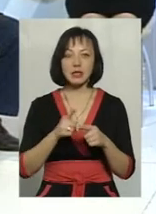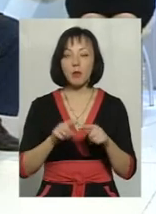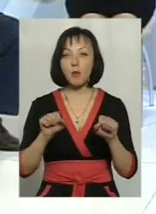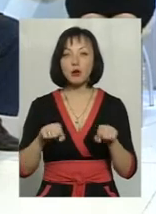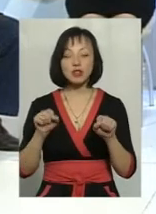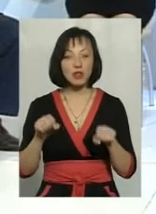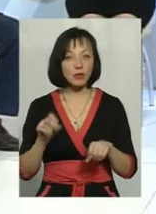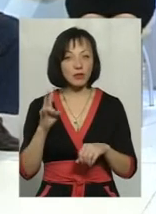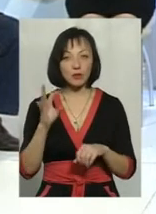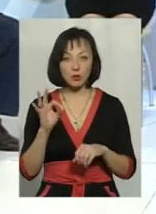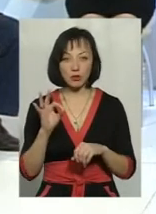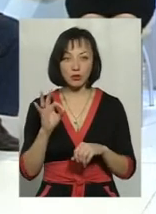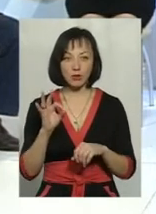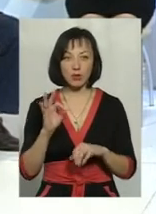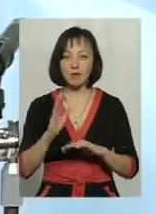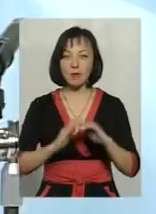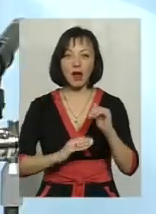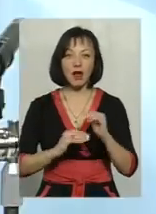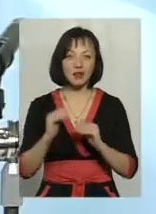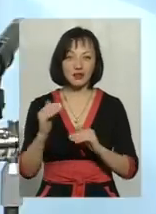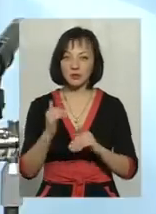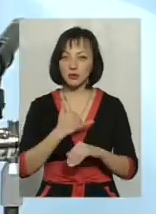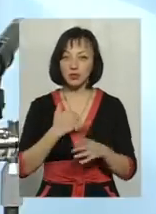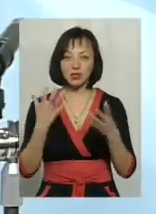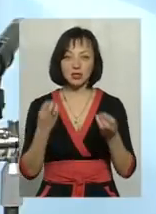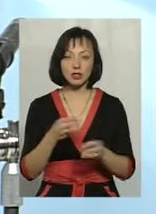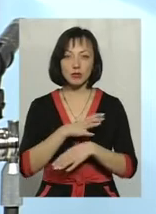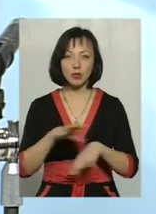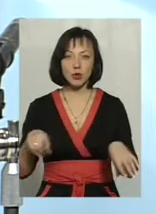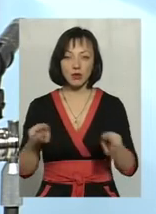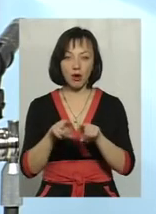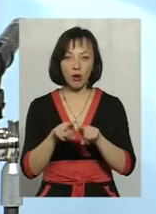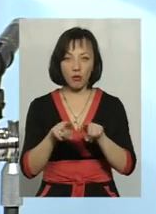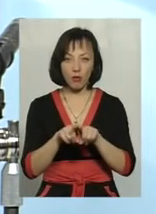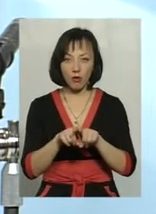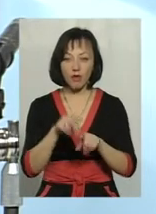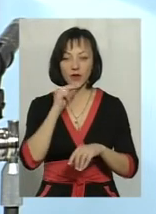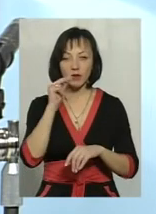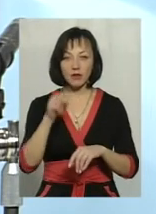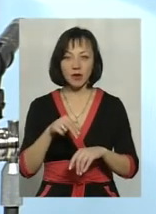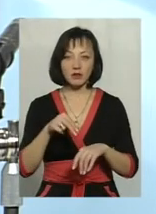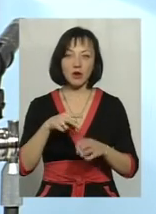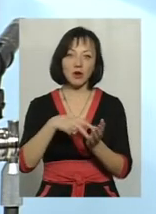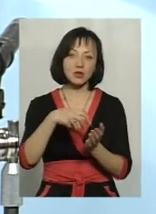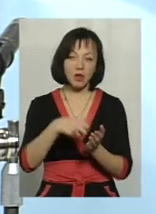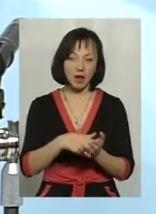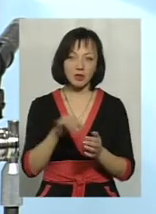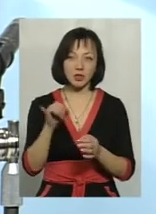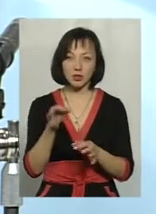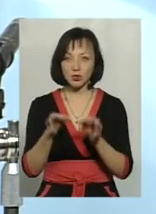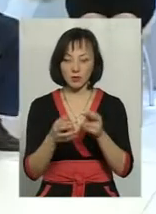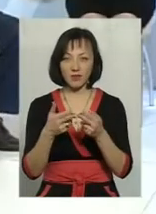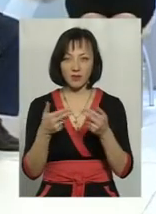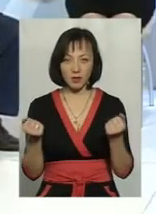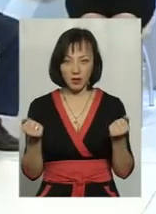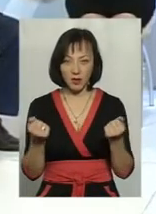але в практиці в нас ще не було, як правило, винуватці, вони розкаюються. І... Тобто, я